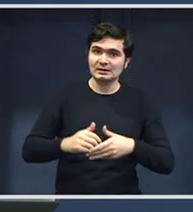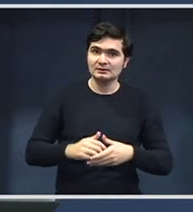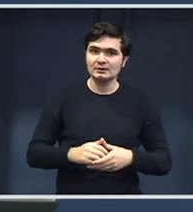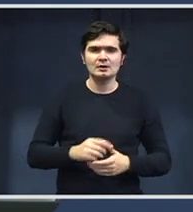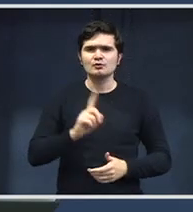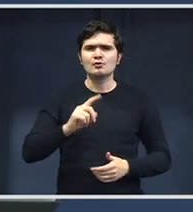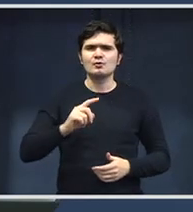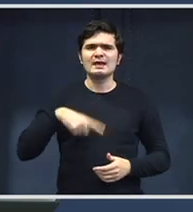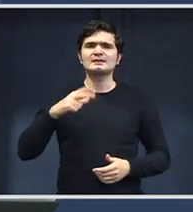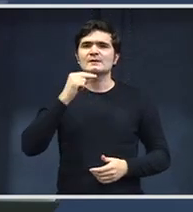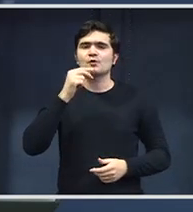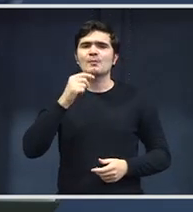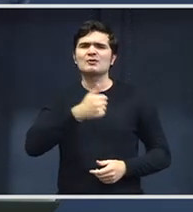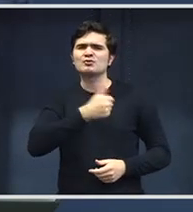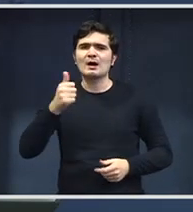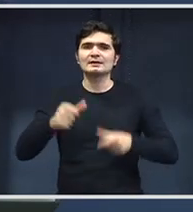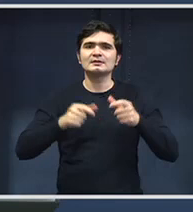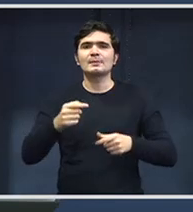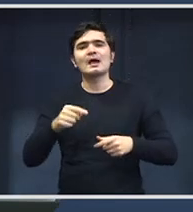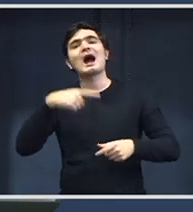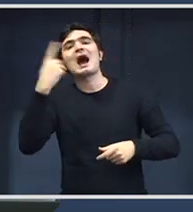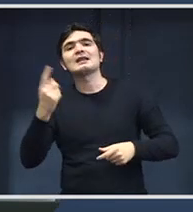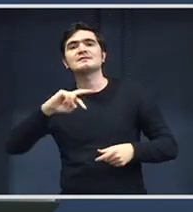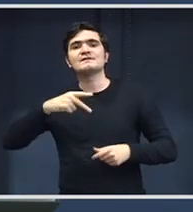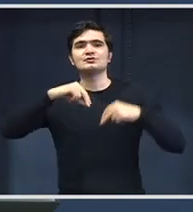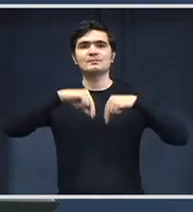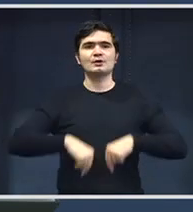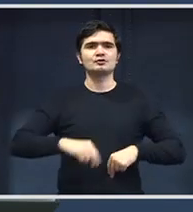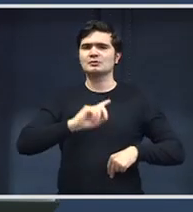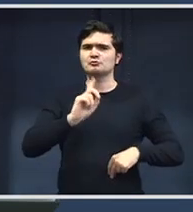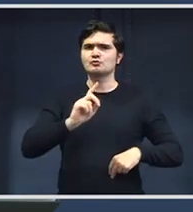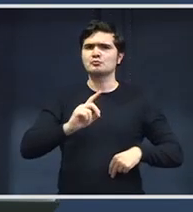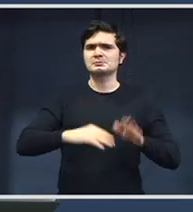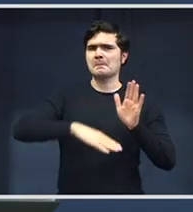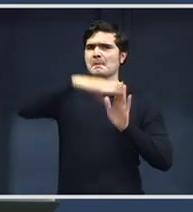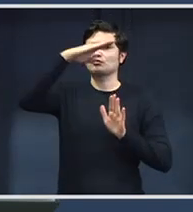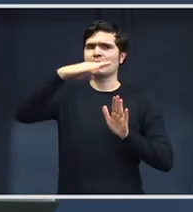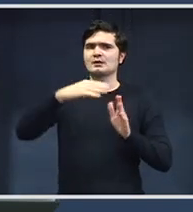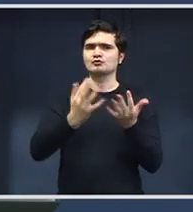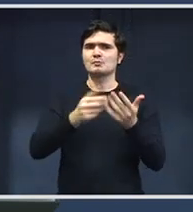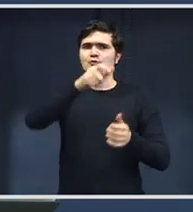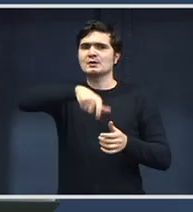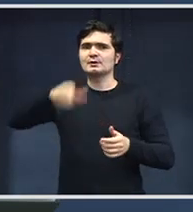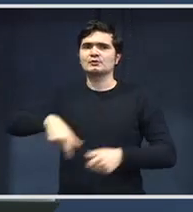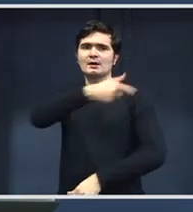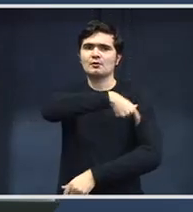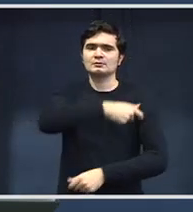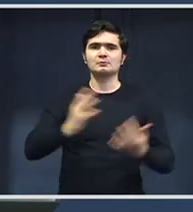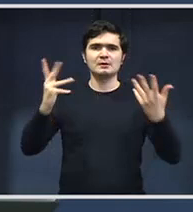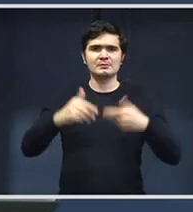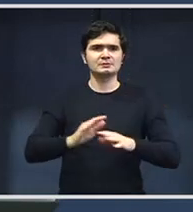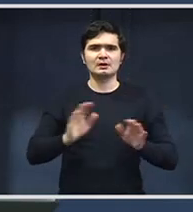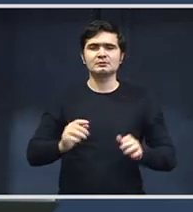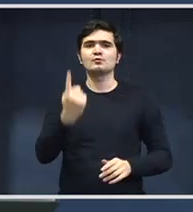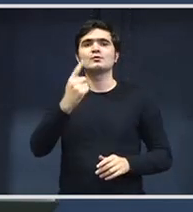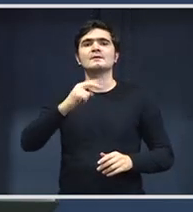vorba doar de un vicepreședinte. Nu este vorba de majorarea numărului de persoane în Consiliul de Administrație. Atât,